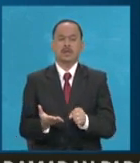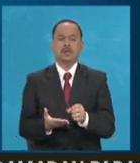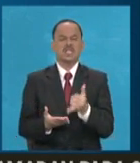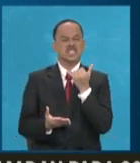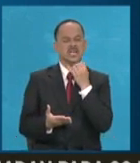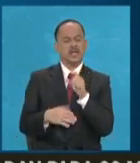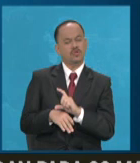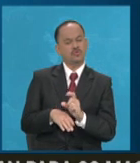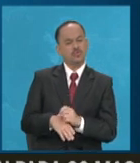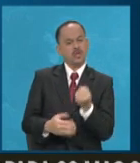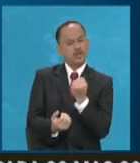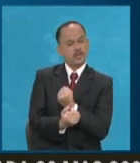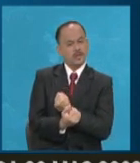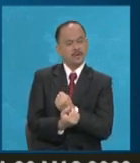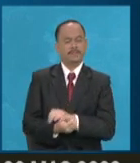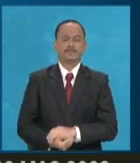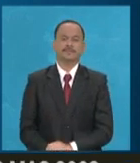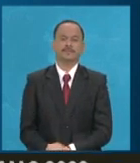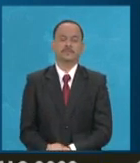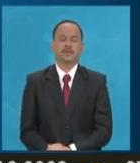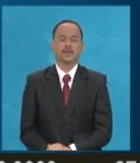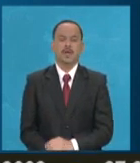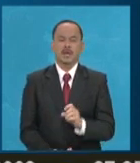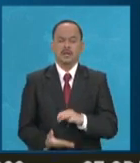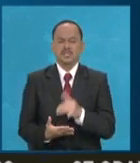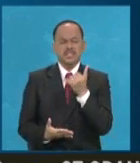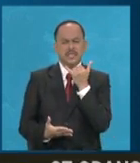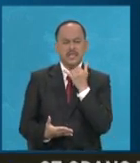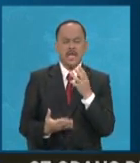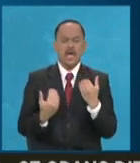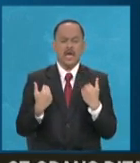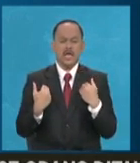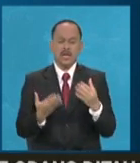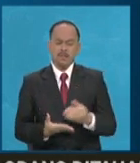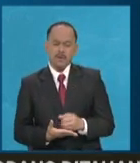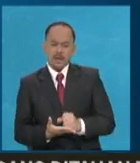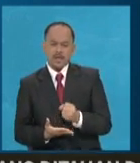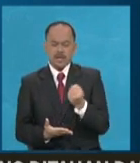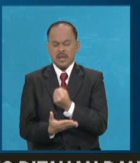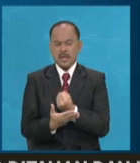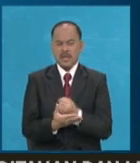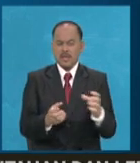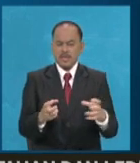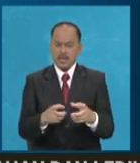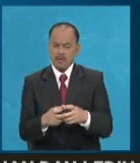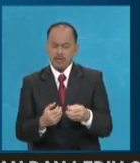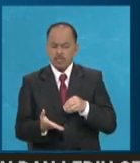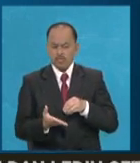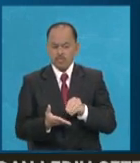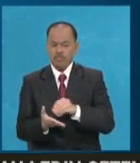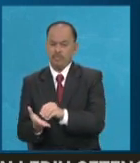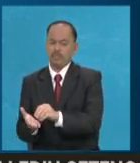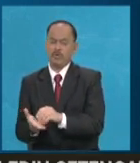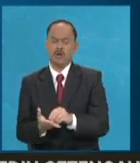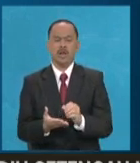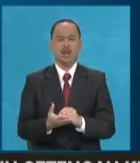penyalahgunaan dana fpd penggal 27 yaitu atas kesalahan memiliki dada terkawal bagi tujuan mengedarkan melebihi